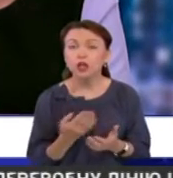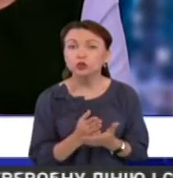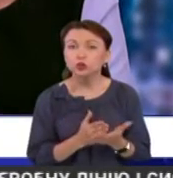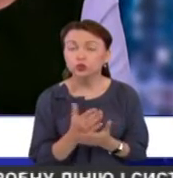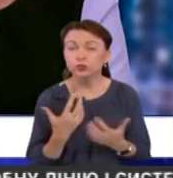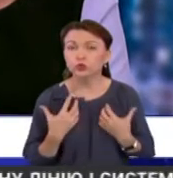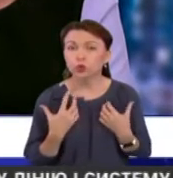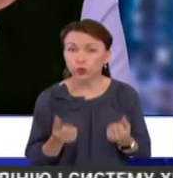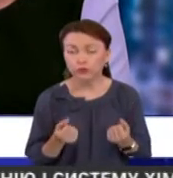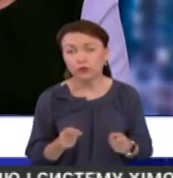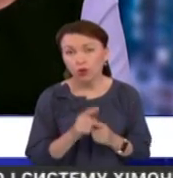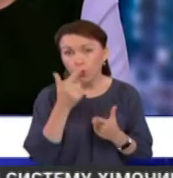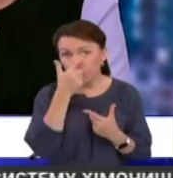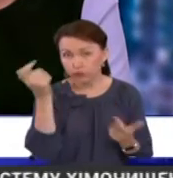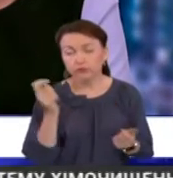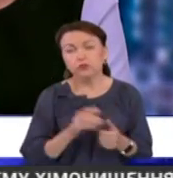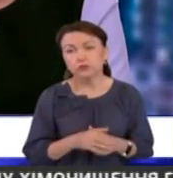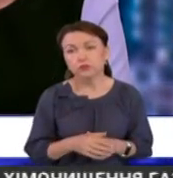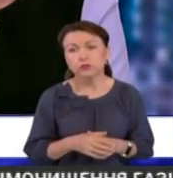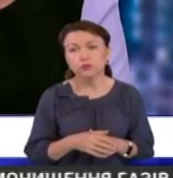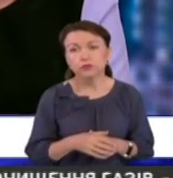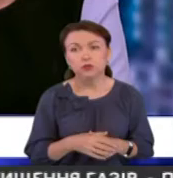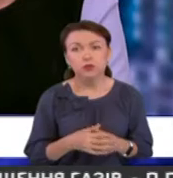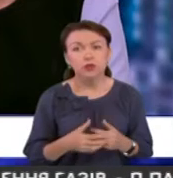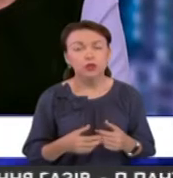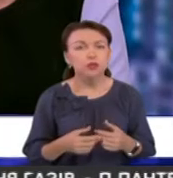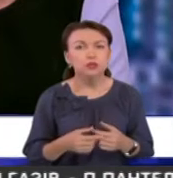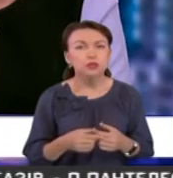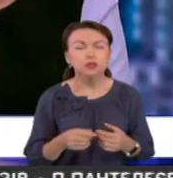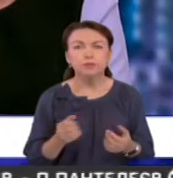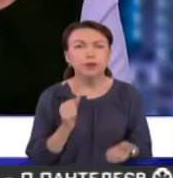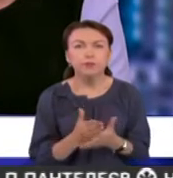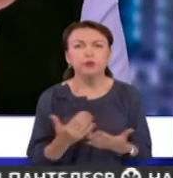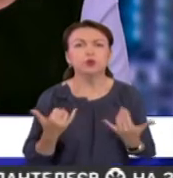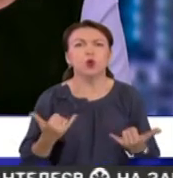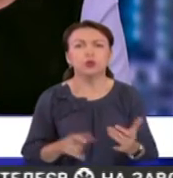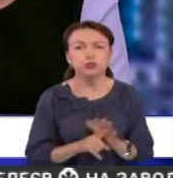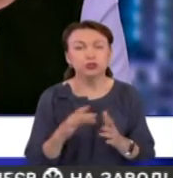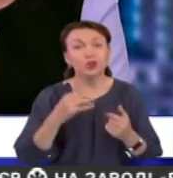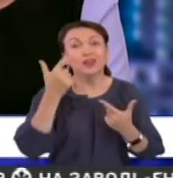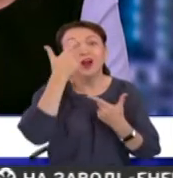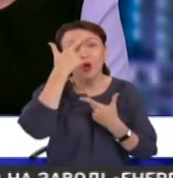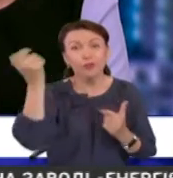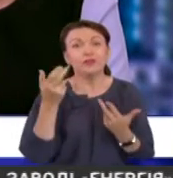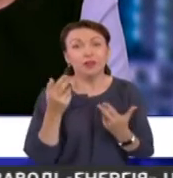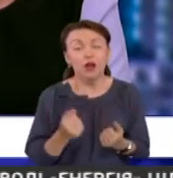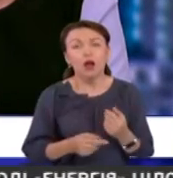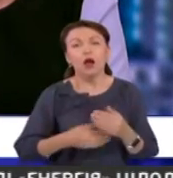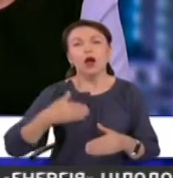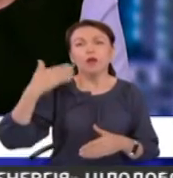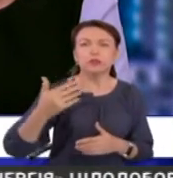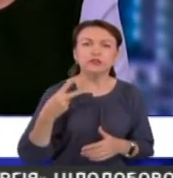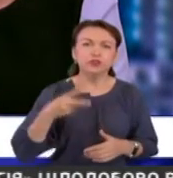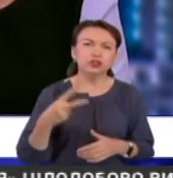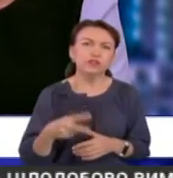перелічували і щоб люди сьогодні не обманювалися, це не прямо сьогодні працює. Сьогодні це анонсовано, воно повинно запрацювати. З 2020